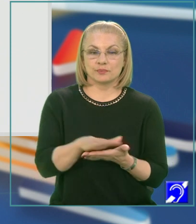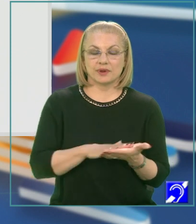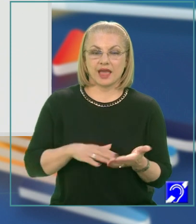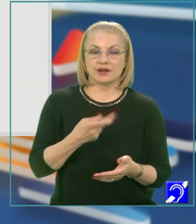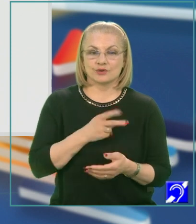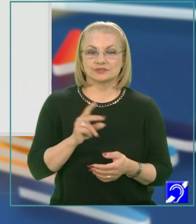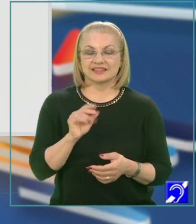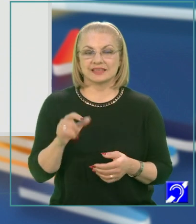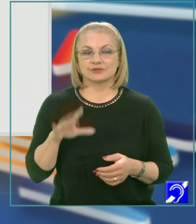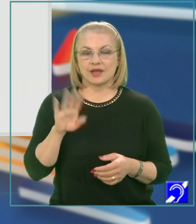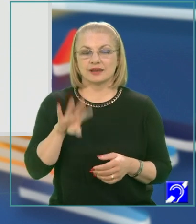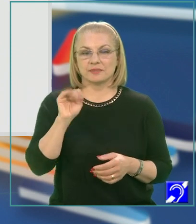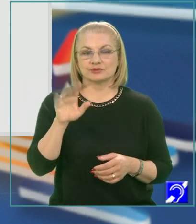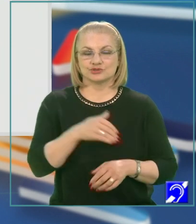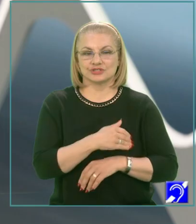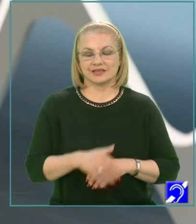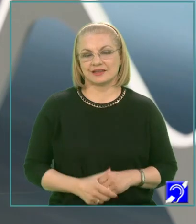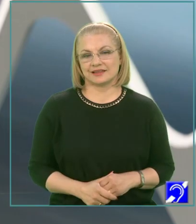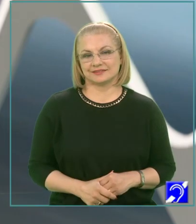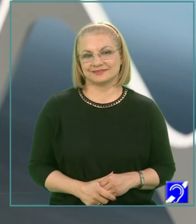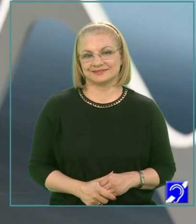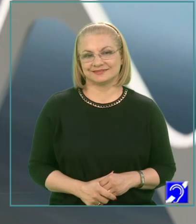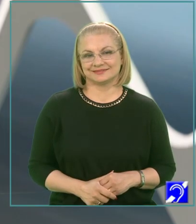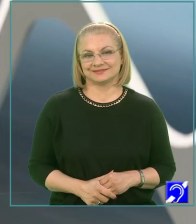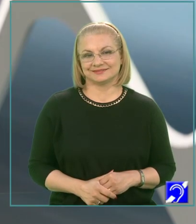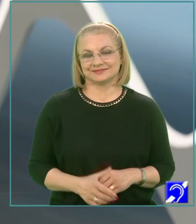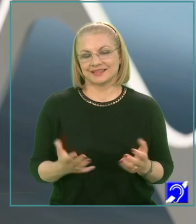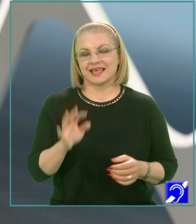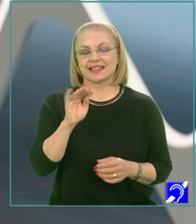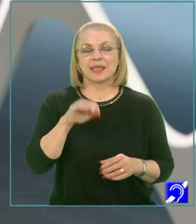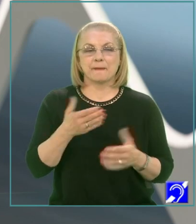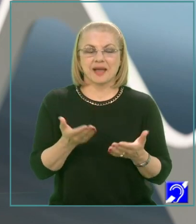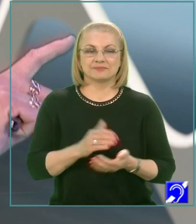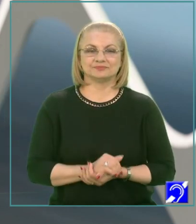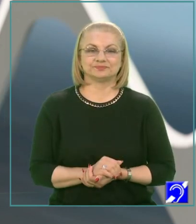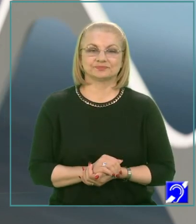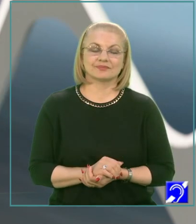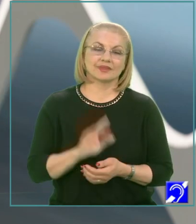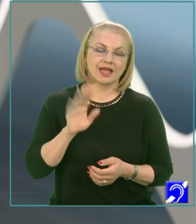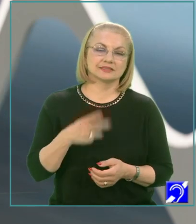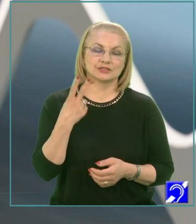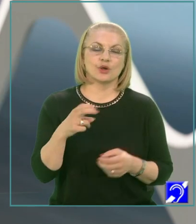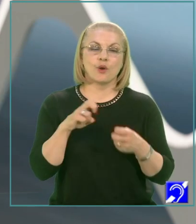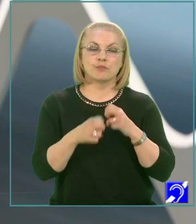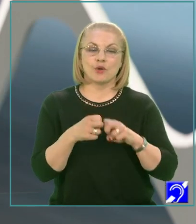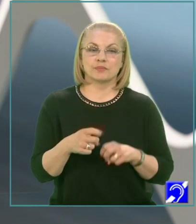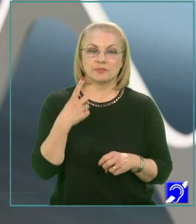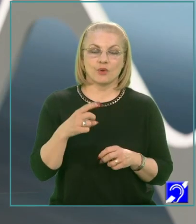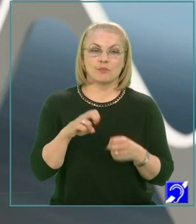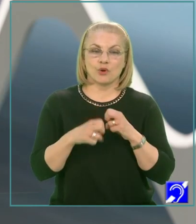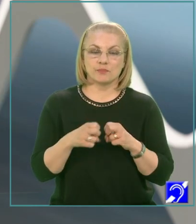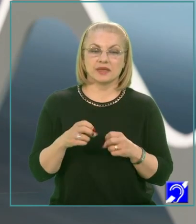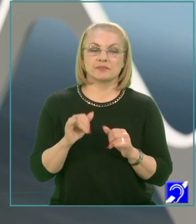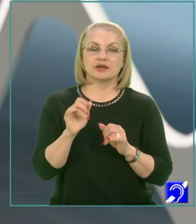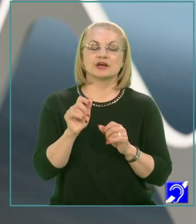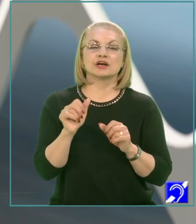diedrului, are 45 de grade. Tema are două probleme. O problemă de geometrie plană și o problemă